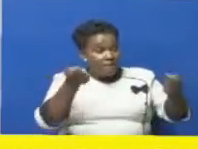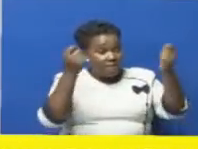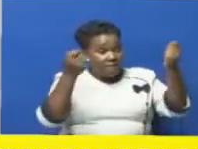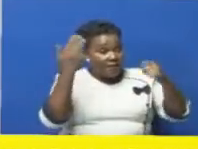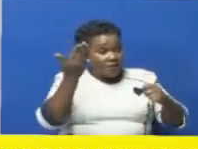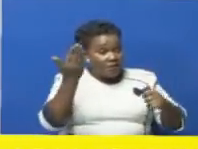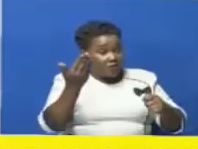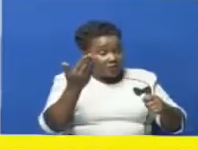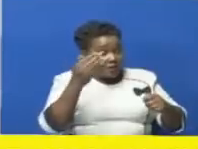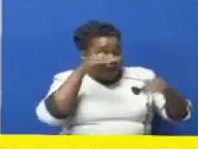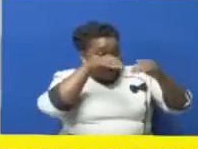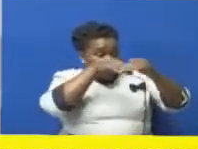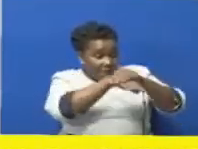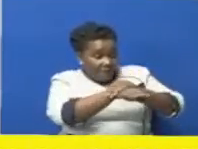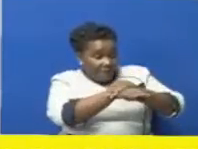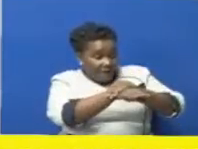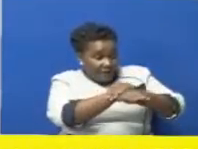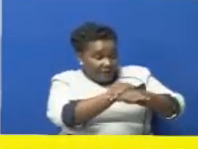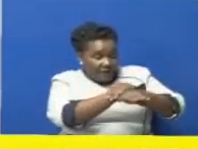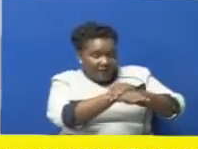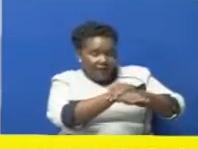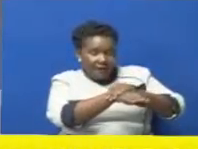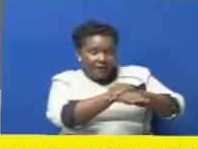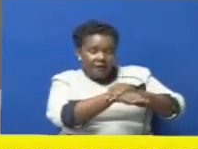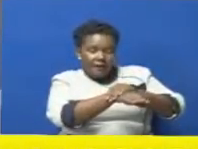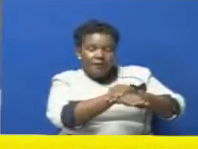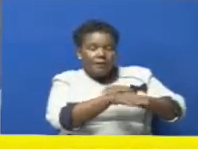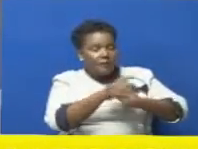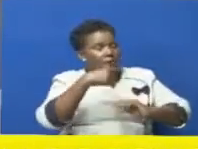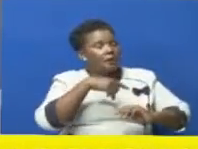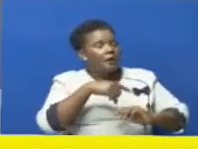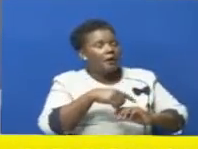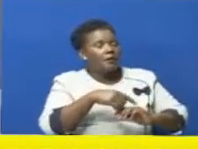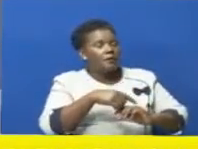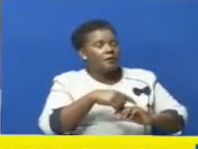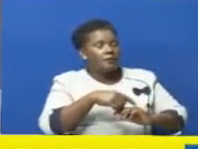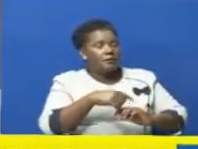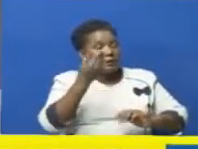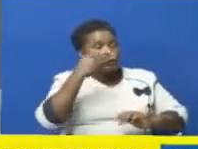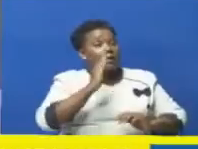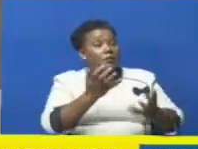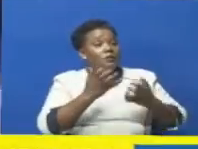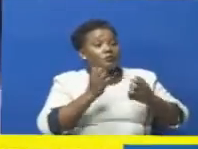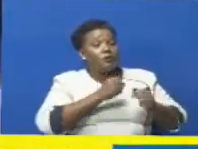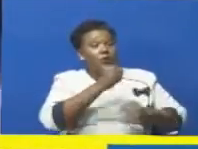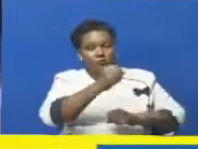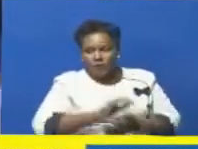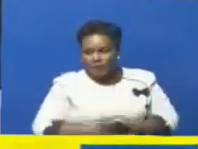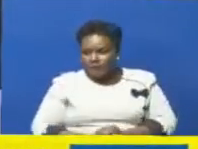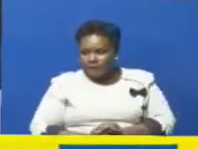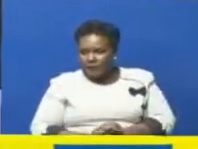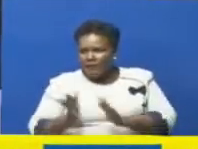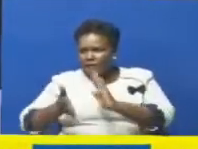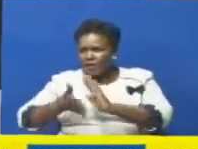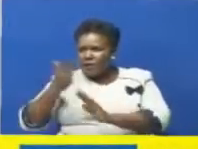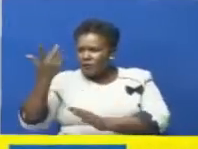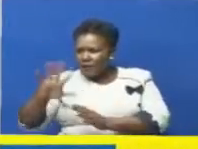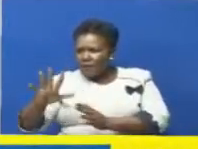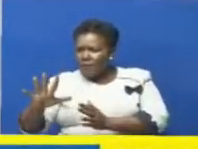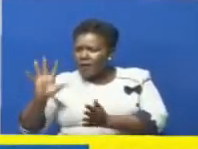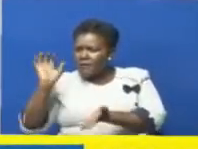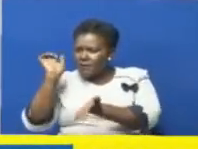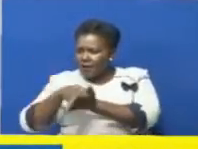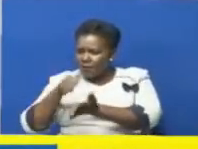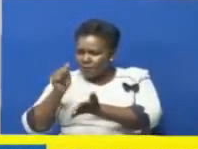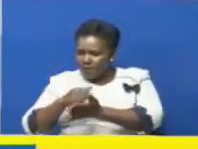ficha identity ya wanaomiliki sitadilunai. Tahadhari ya kukauka kwa vyanzo vya maji wilayani Mbalali ikatolewa.